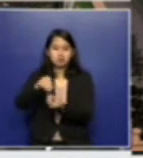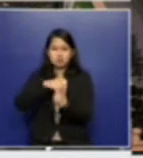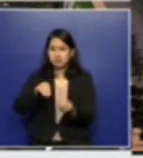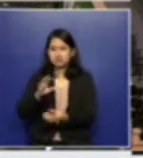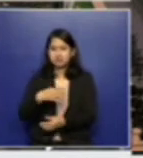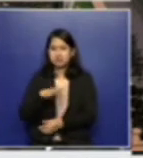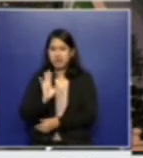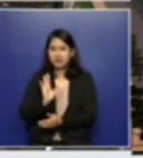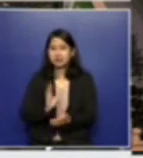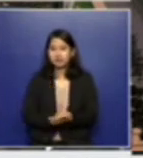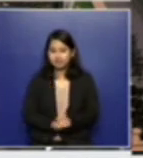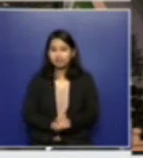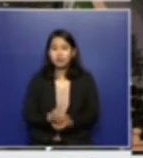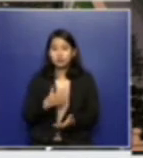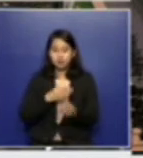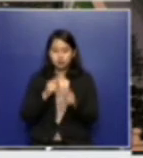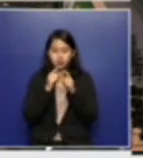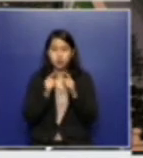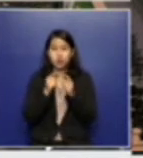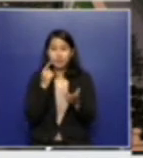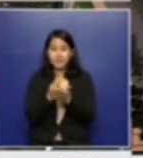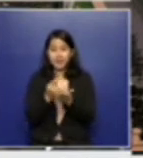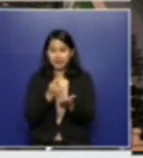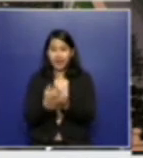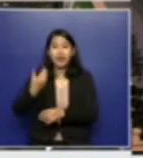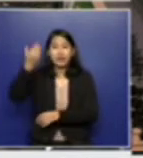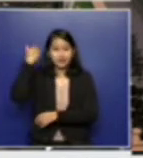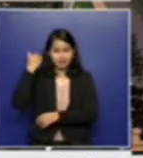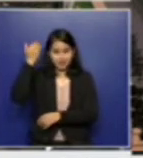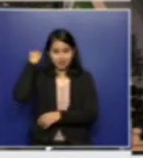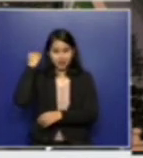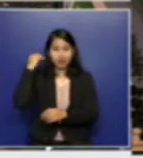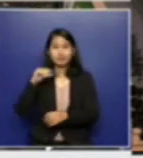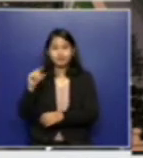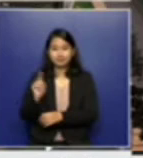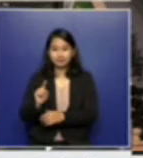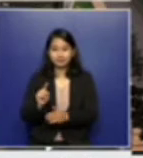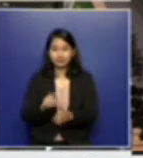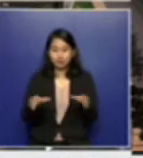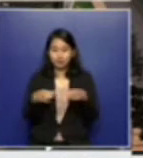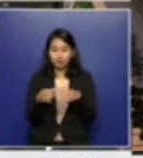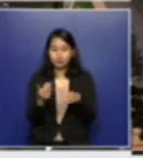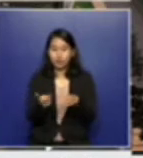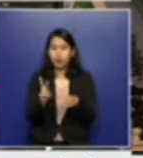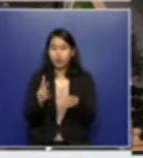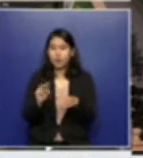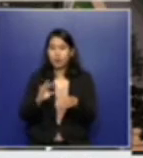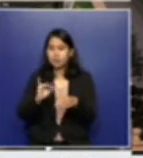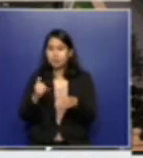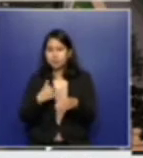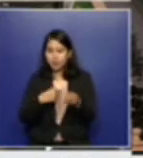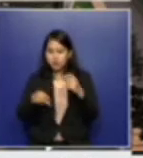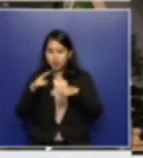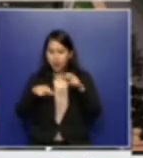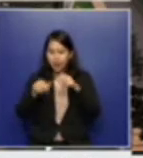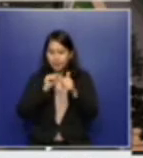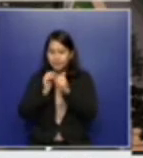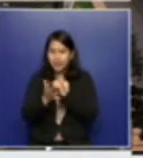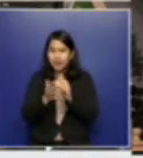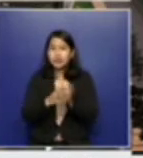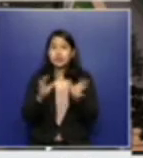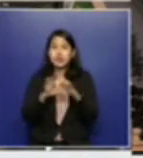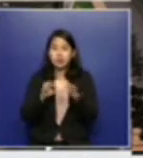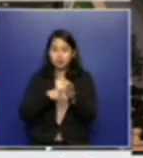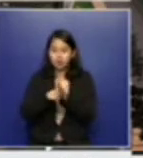ปรึกษาหารืออย่างนี้ครับว่าที่ผ่านมาเนี่ยเนื่องจากว่าครม.อาจจะไม่ทันในการดูแลเรื่องโควิ